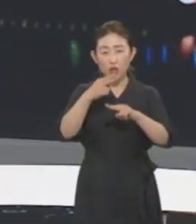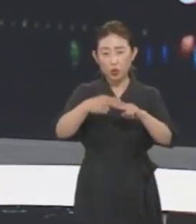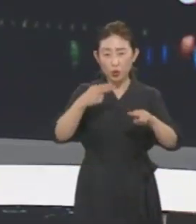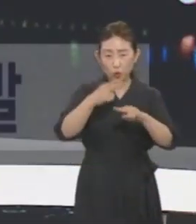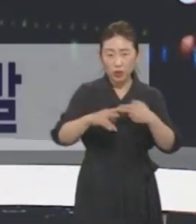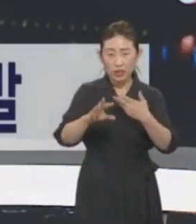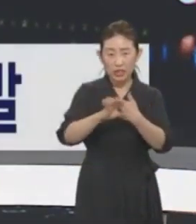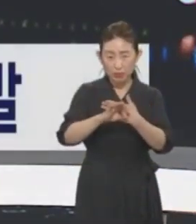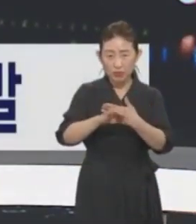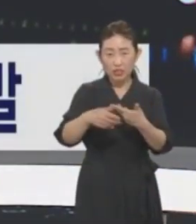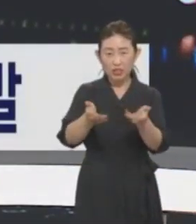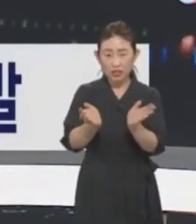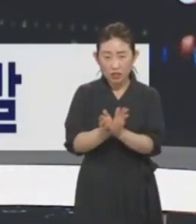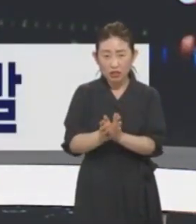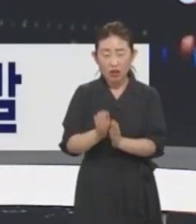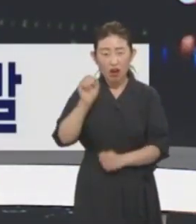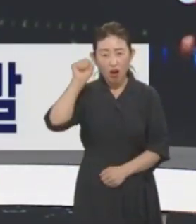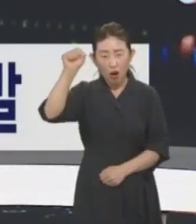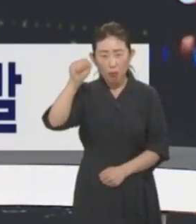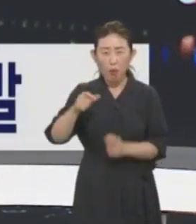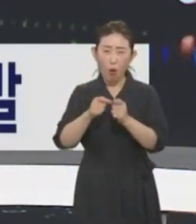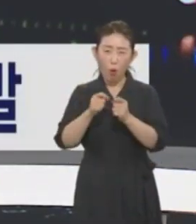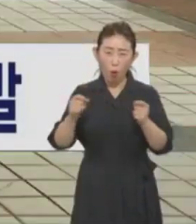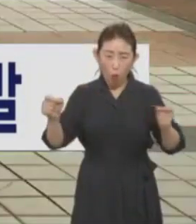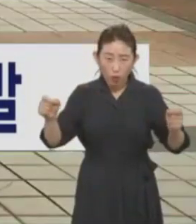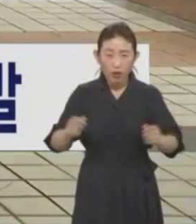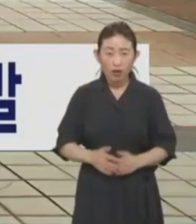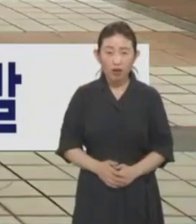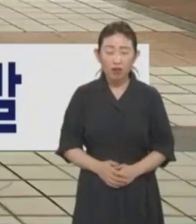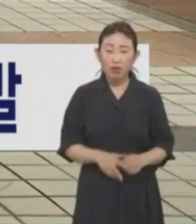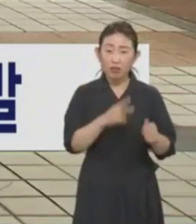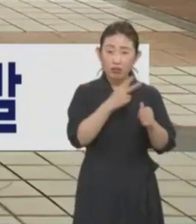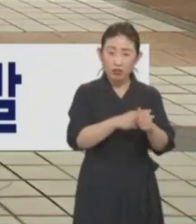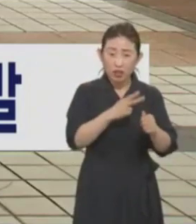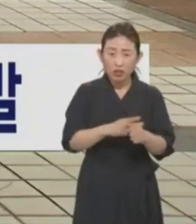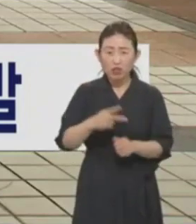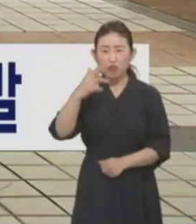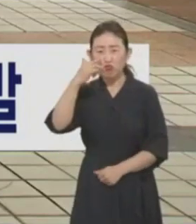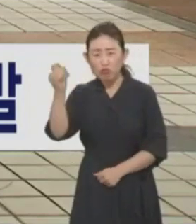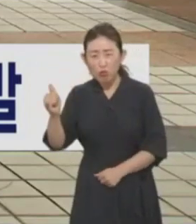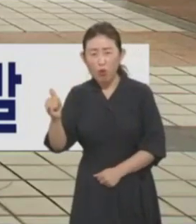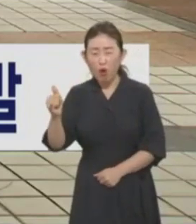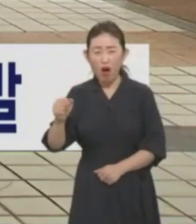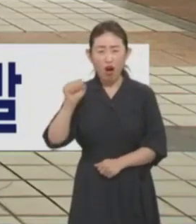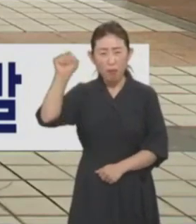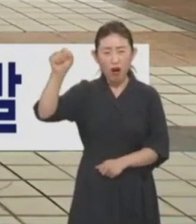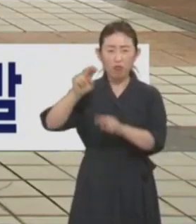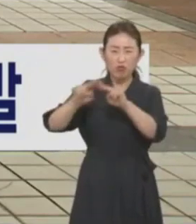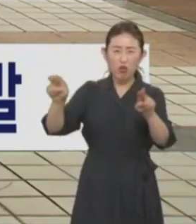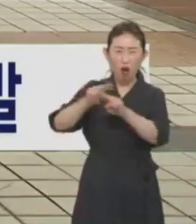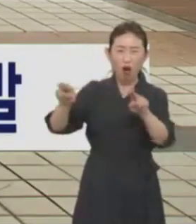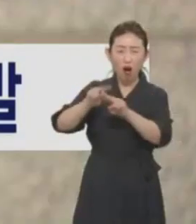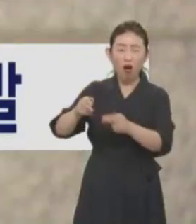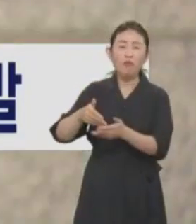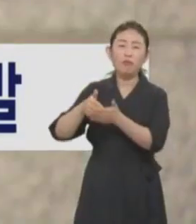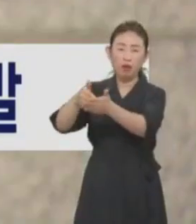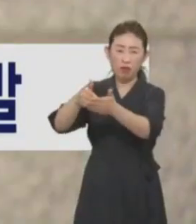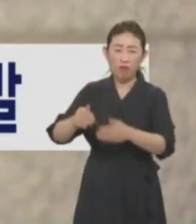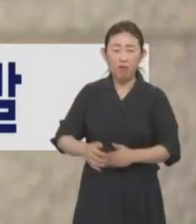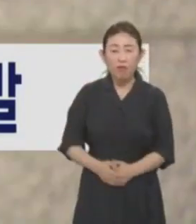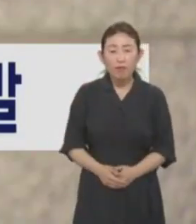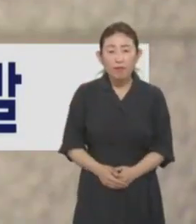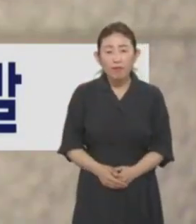대전 비정규직 노조 대전지부가 무기한 파업을 이어가는 것과 관련해 지역 교사와 학부모 등이 파업 철회를